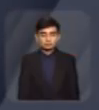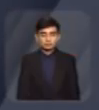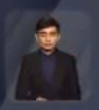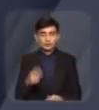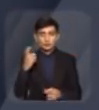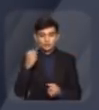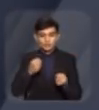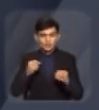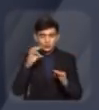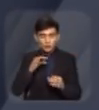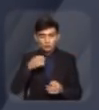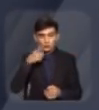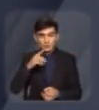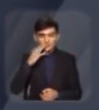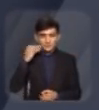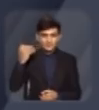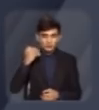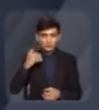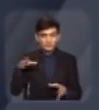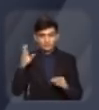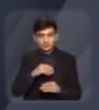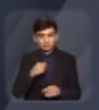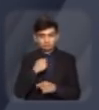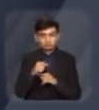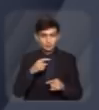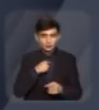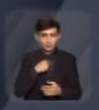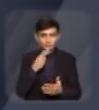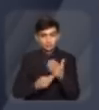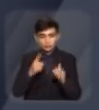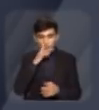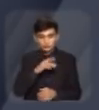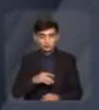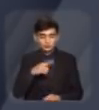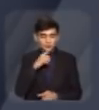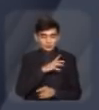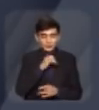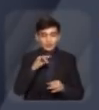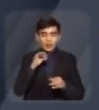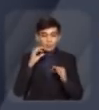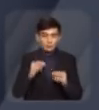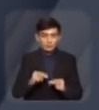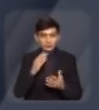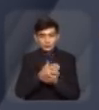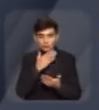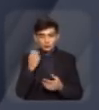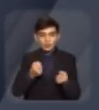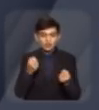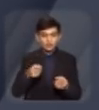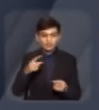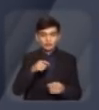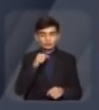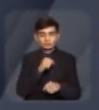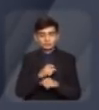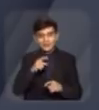Владельцы машин с иностранными номерами не сдаются. Это машина моя. Мы их. Правда ли, что некоторые автомобили невозможно поставить